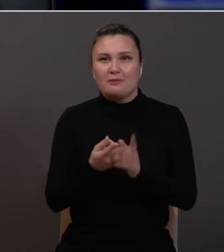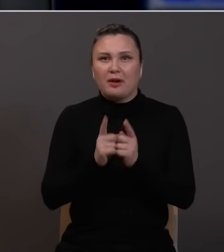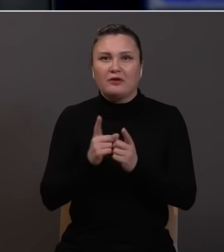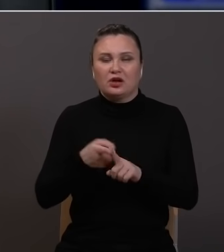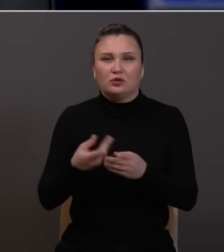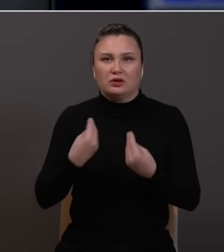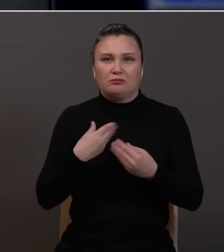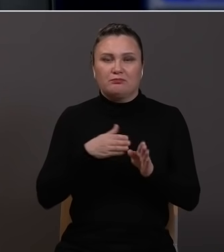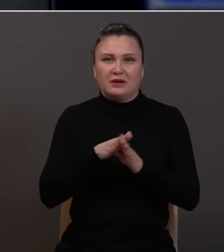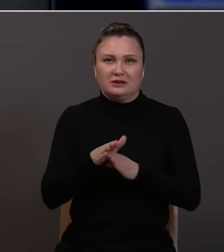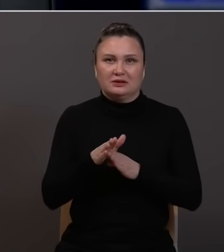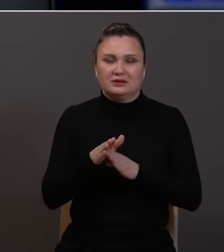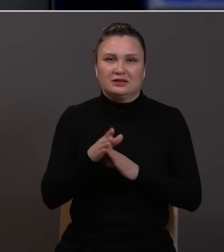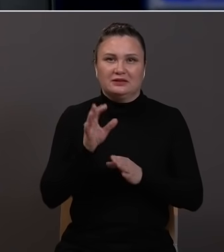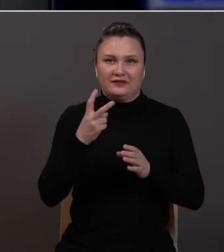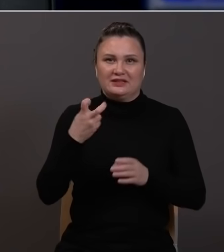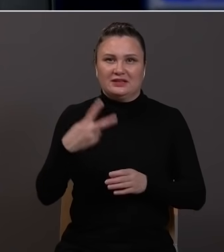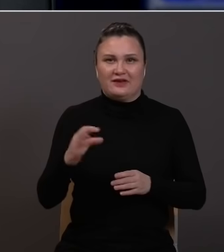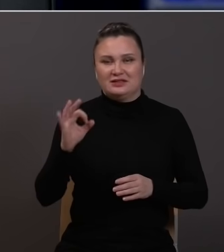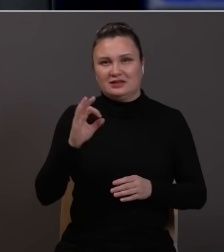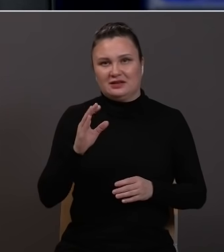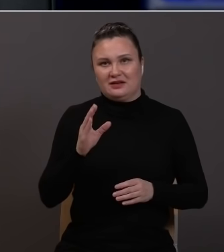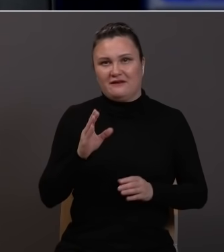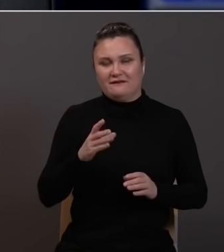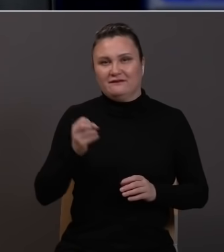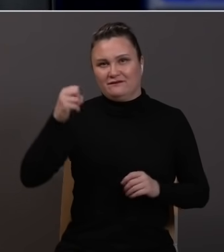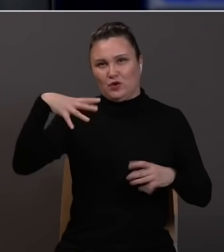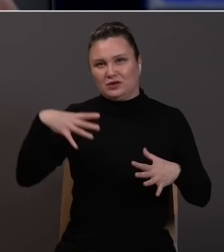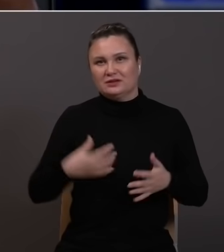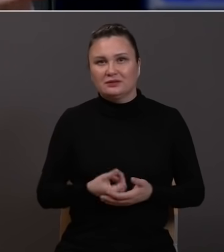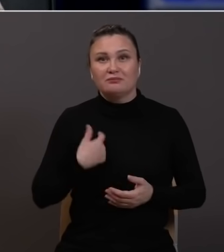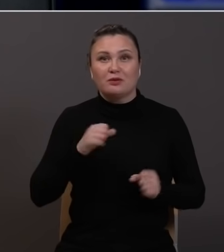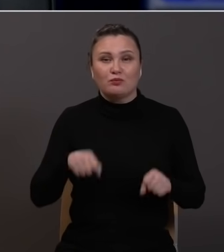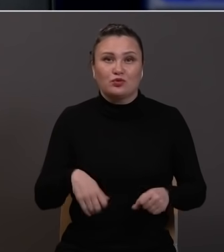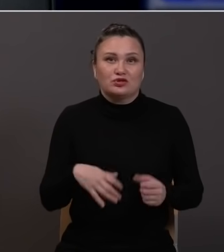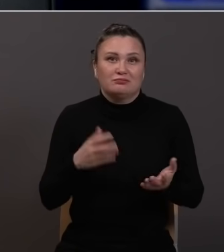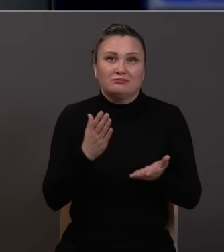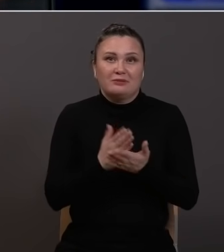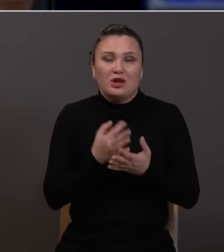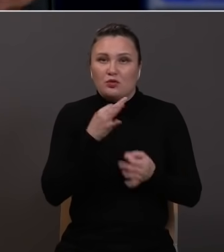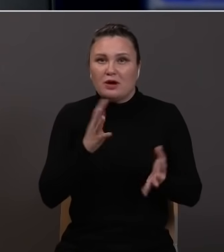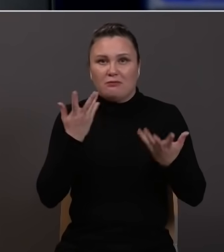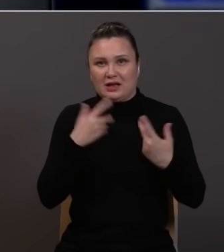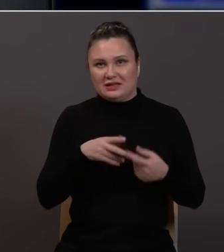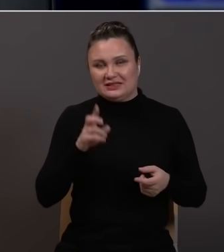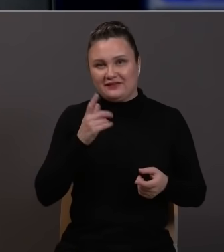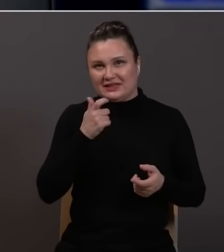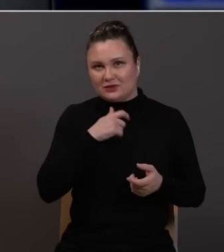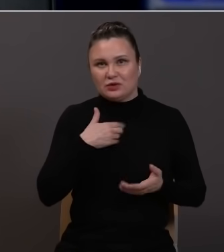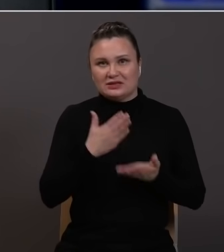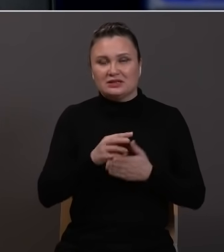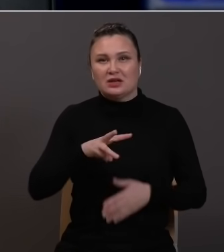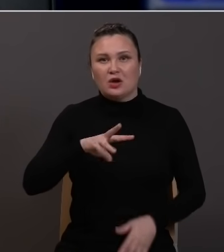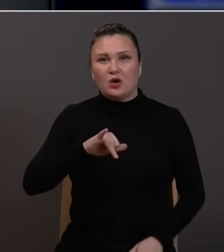дают полноценные 220 вольт. И мы, исходя из этого, можем иметь любые блага цивилизации. Что у нас есть? У нас есть